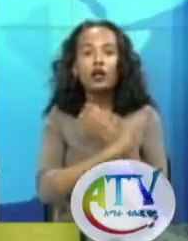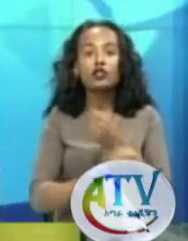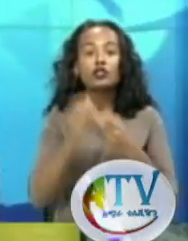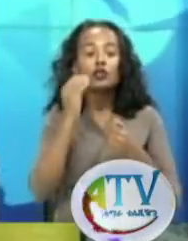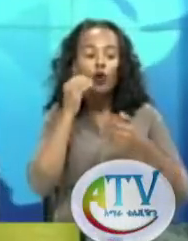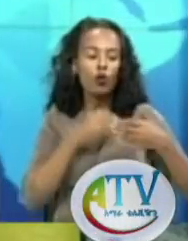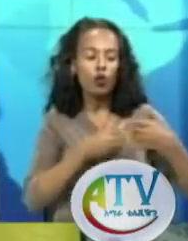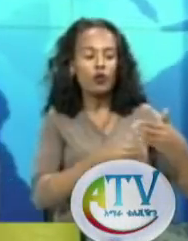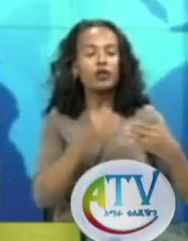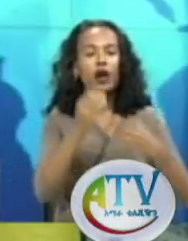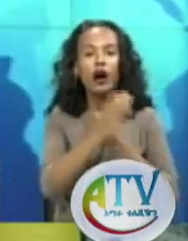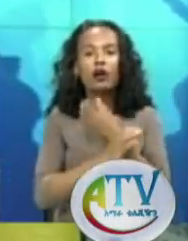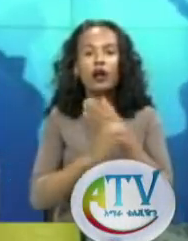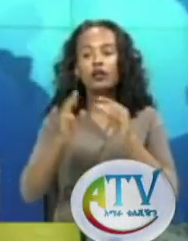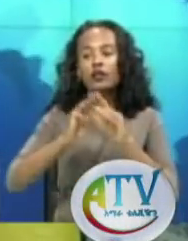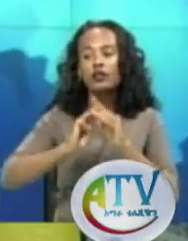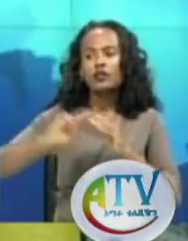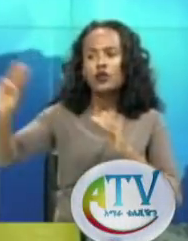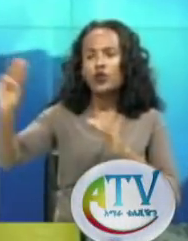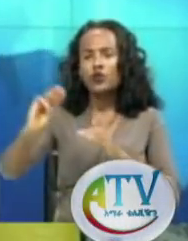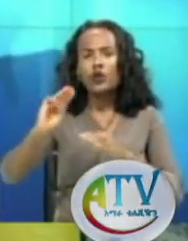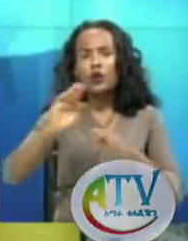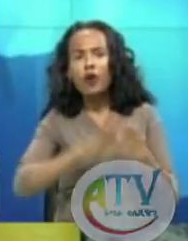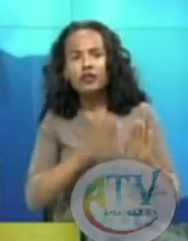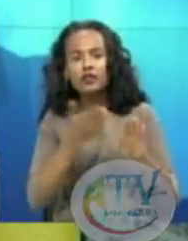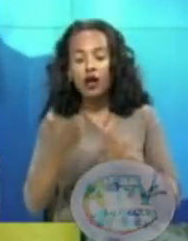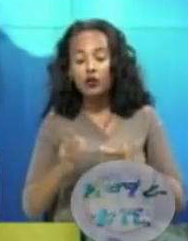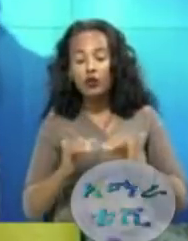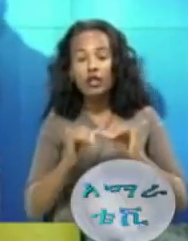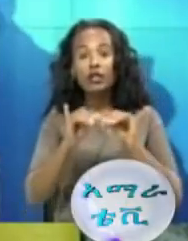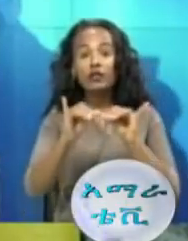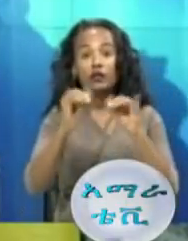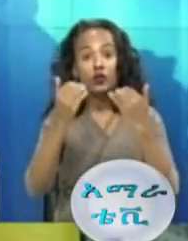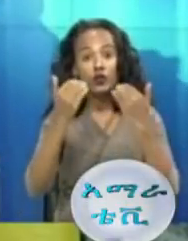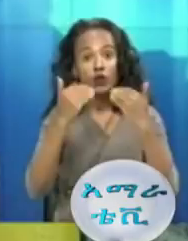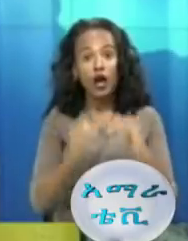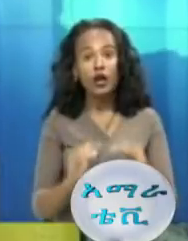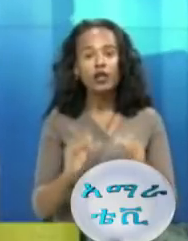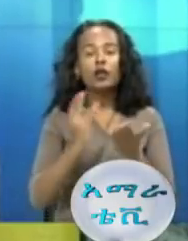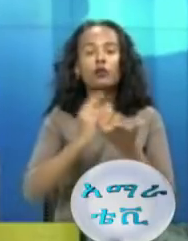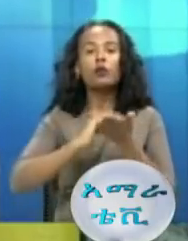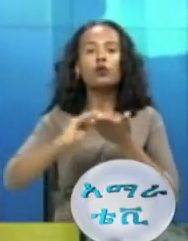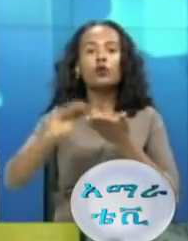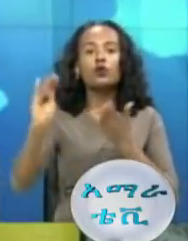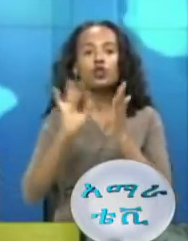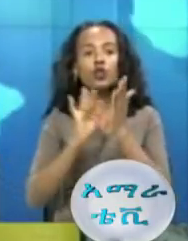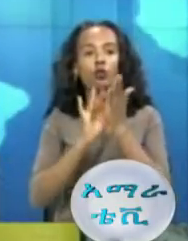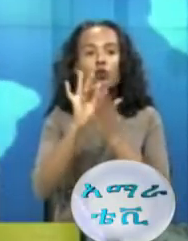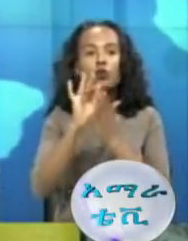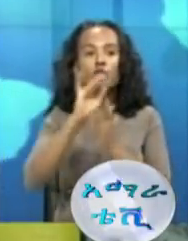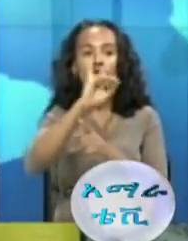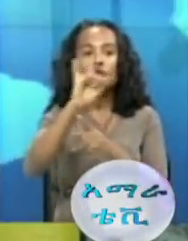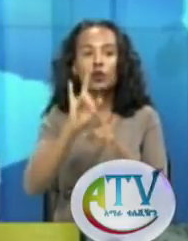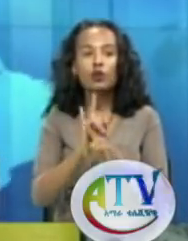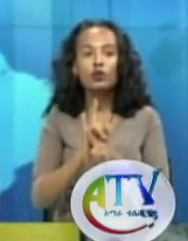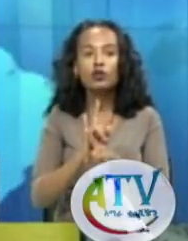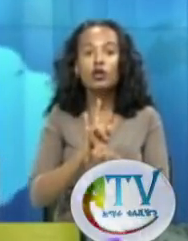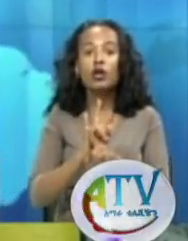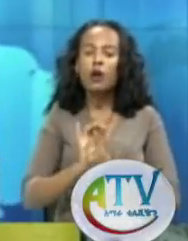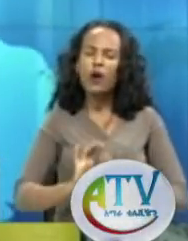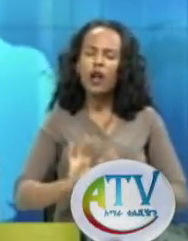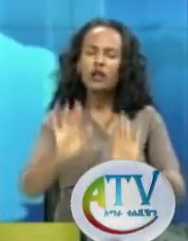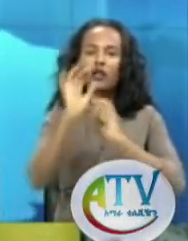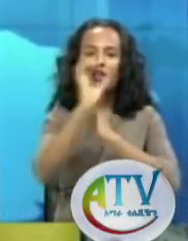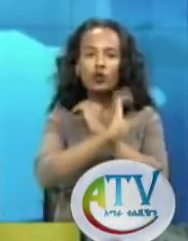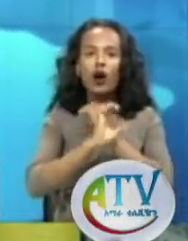ከጎረቤት አገራት የተሰደዱትን ማስተናገዷን የቀጠለችውን ያህል በሚሊዮኖች የሚቆጠሩ ዜጎች በገዛ